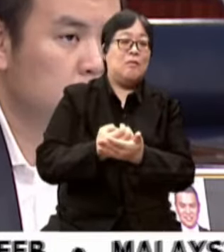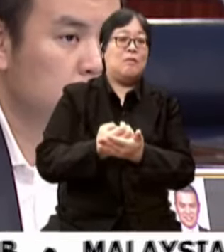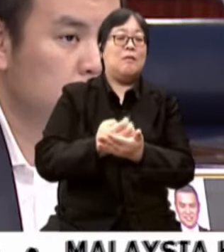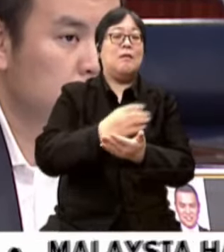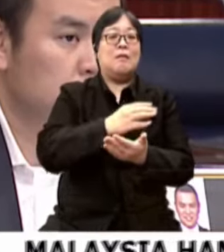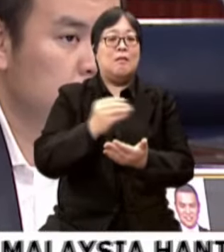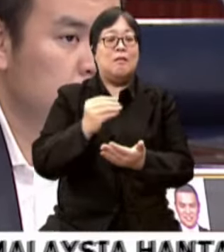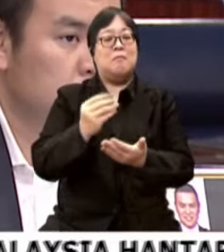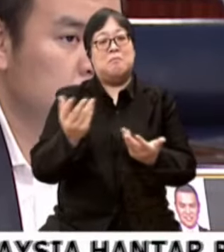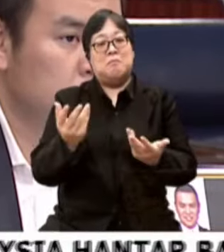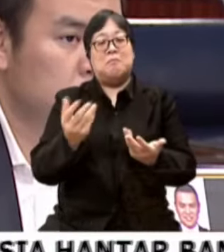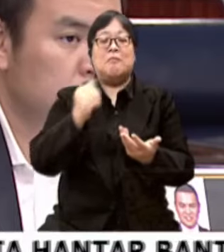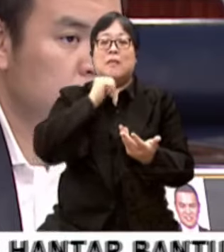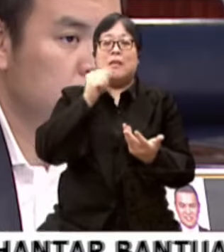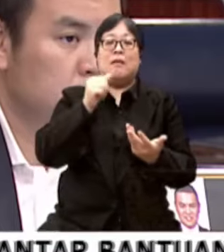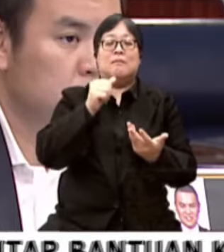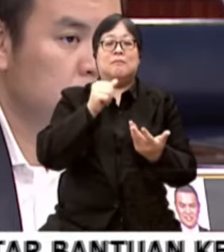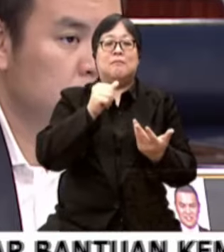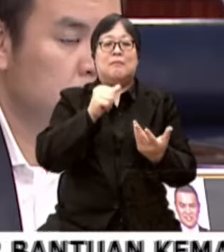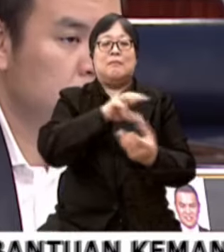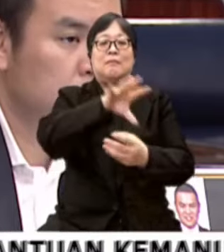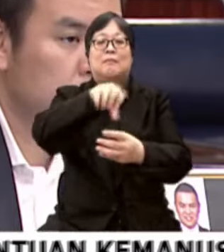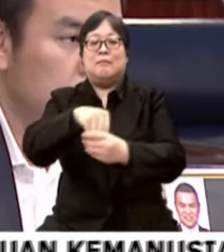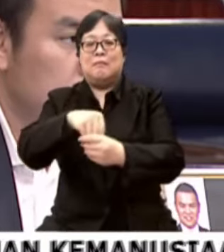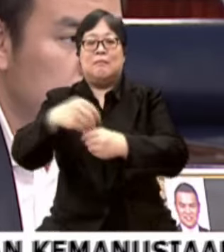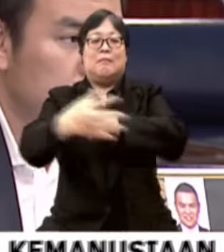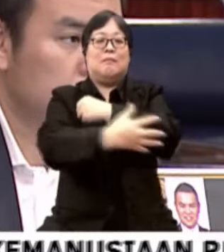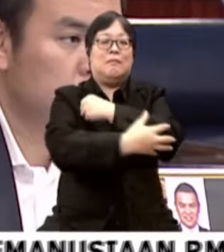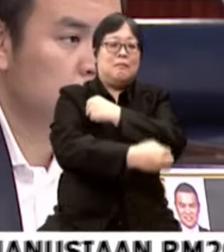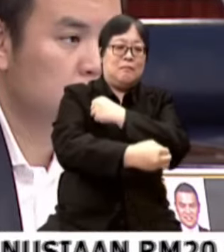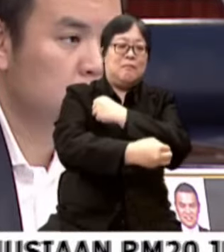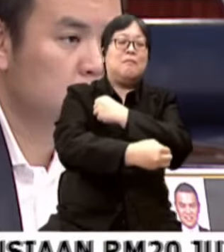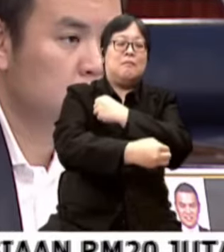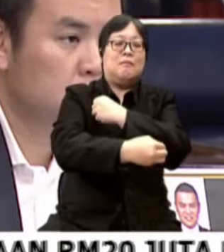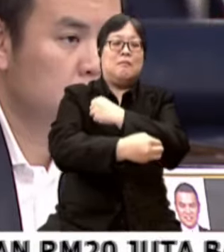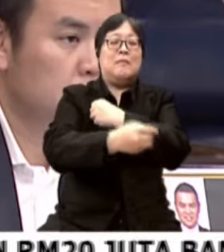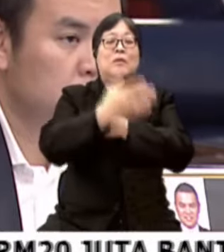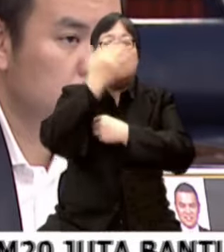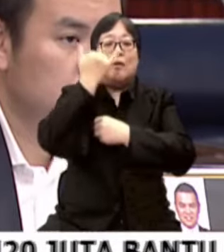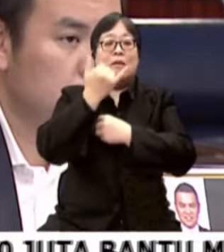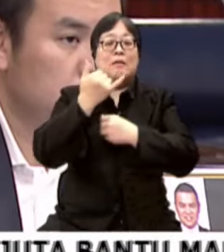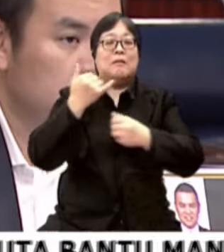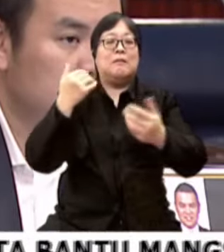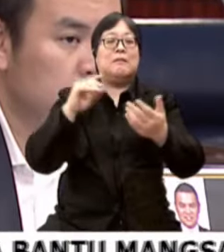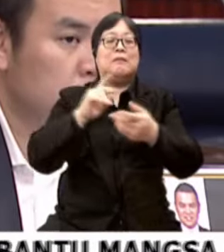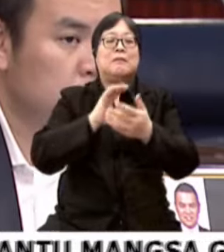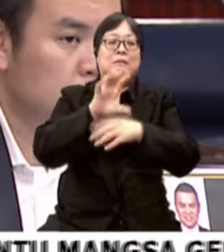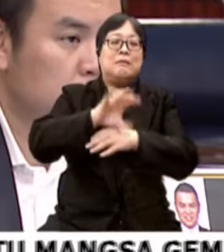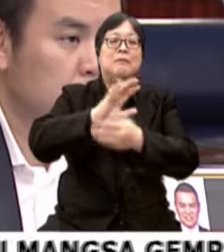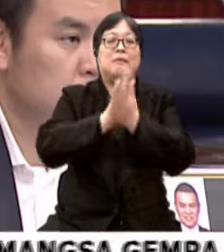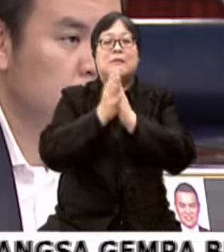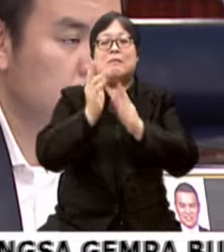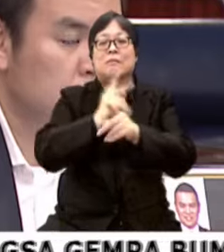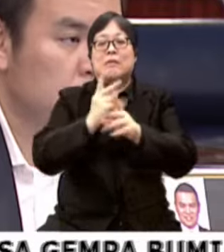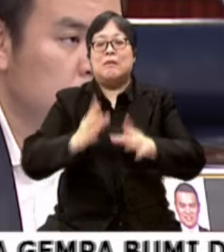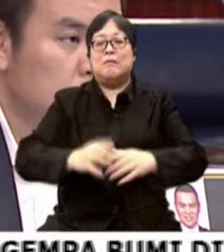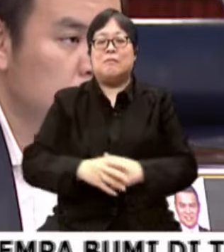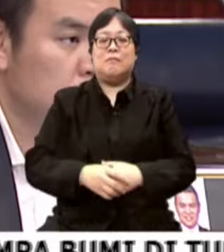tidak tidak ke dalam Tancho kemiskinan karena tipenya terpaksa menjadi penjaga